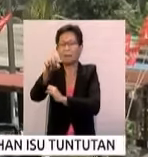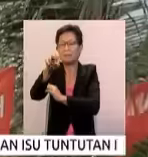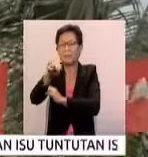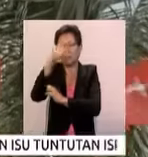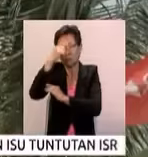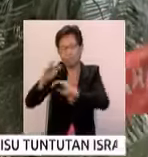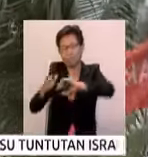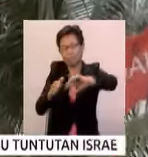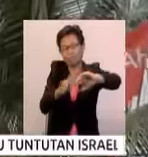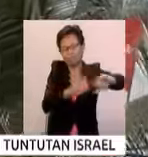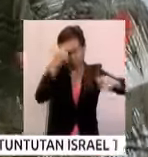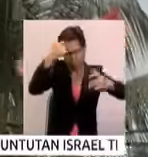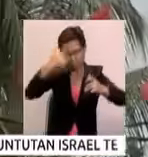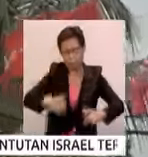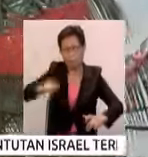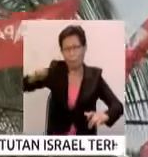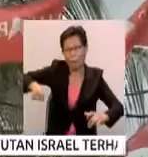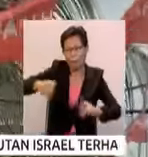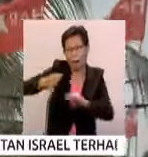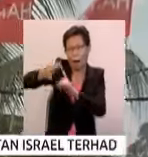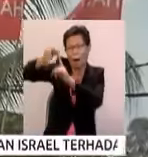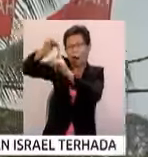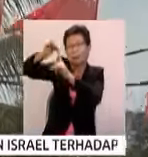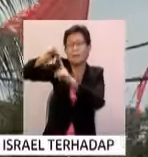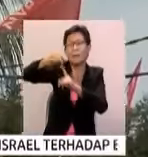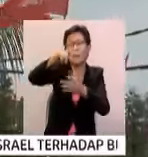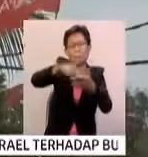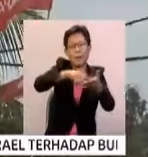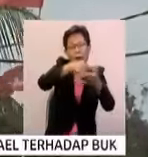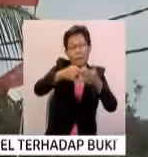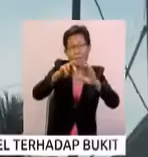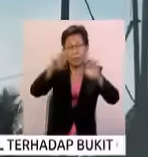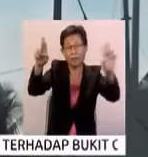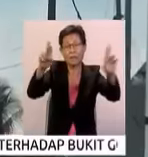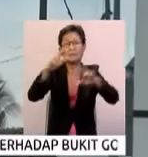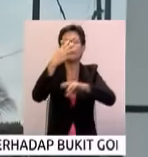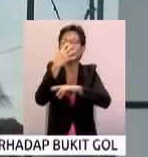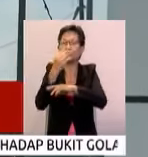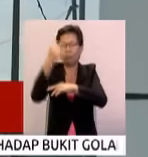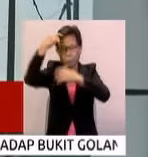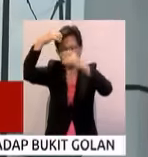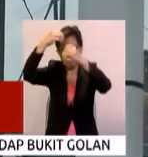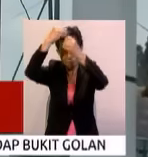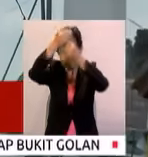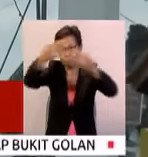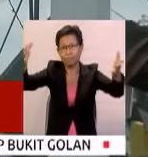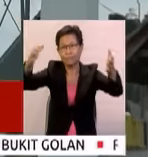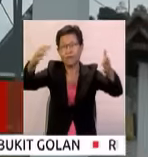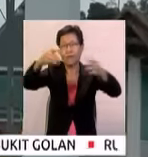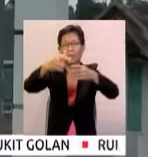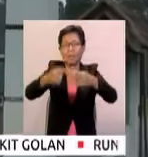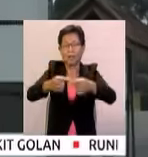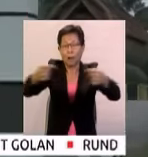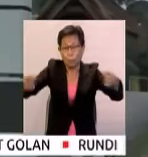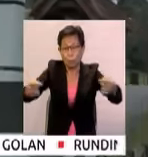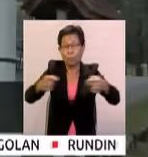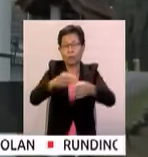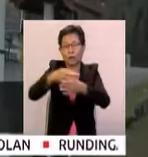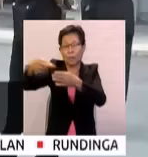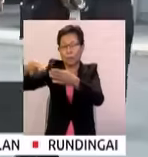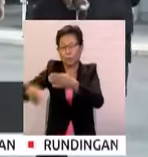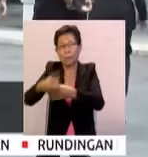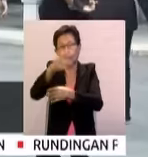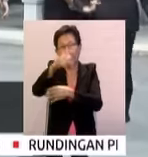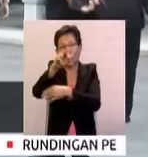untuk mengetepikan keputusan Mahkamah Khas Pilihan Raya Seremban yang mengisytiharkan keputusan PRU14 bagi kerusi Dun